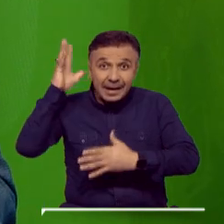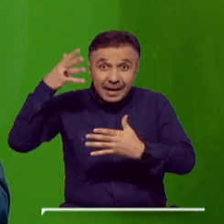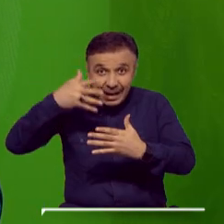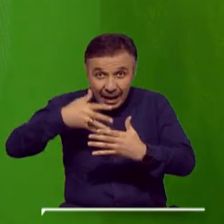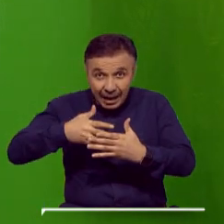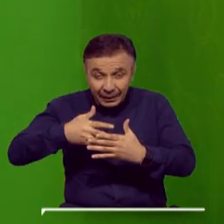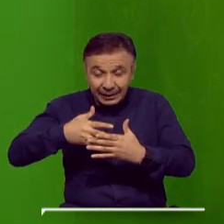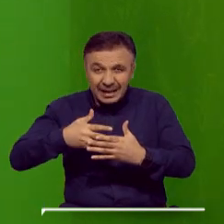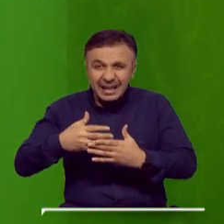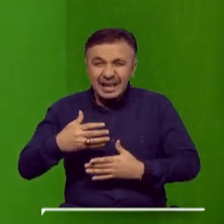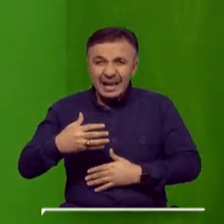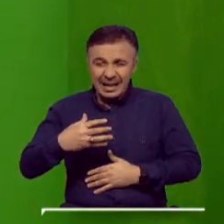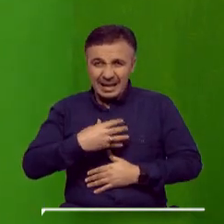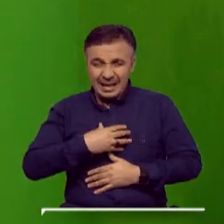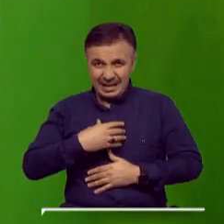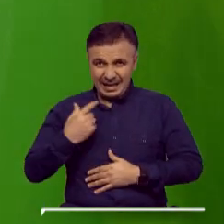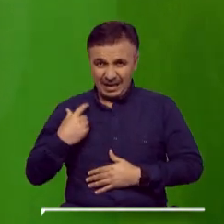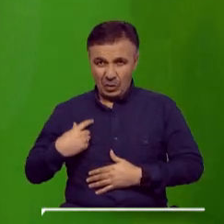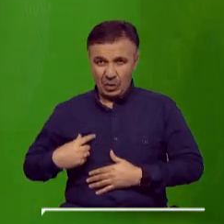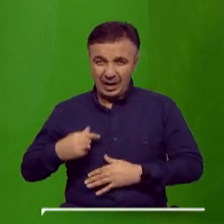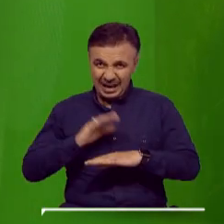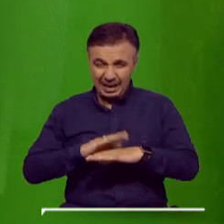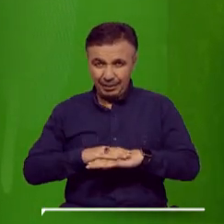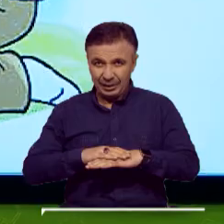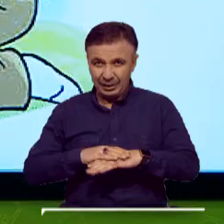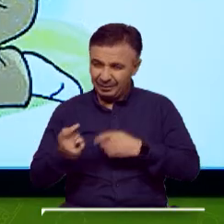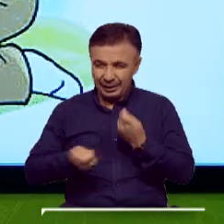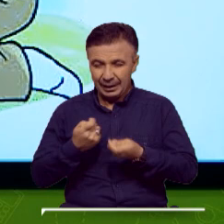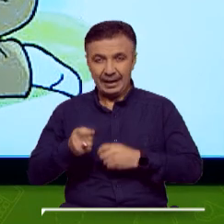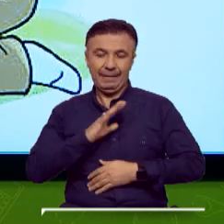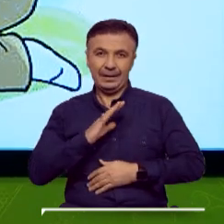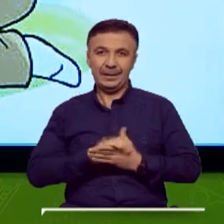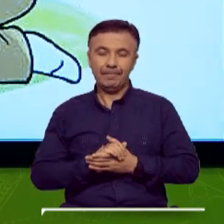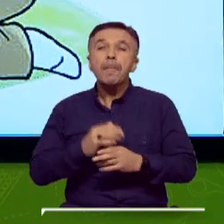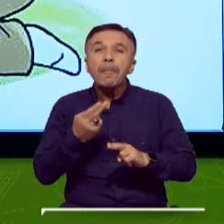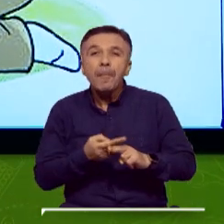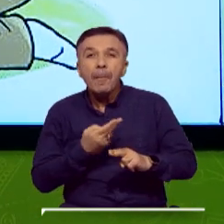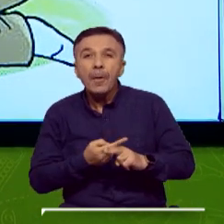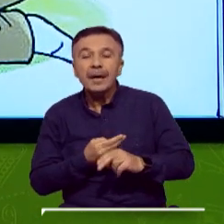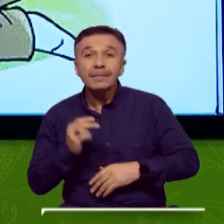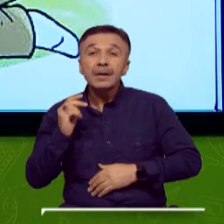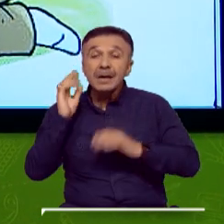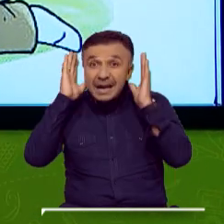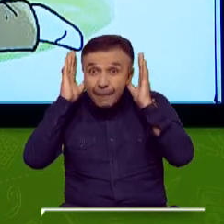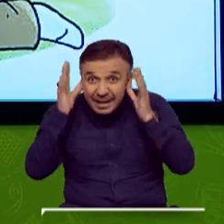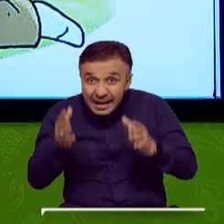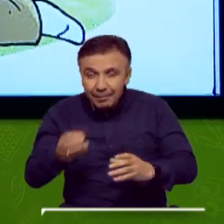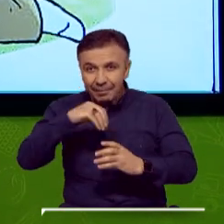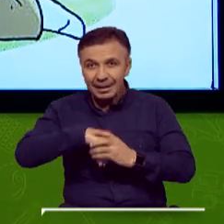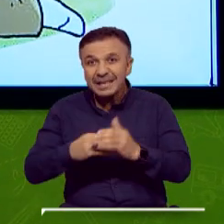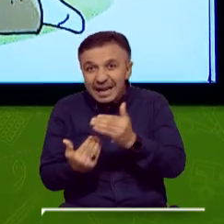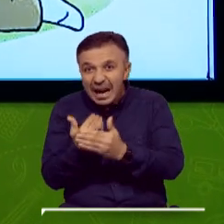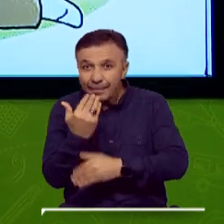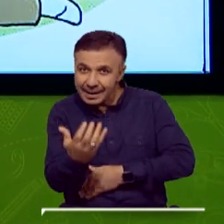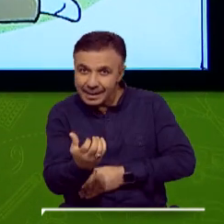ibadetlerin kendine göre yapılış şekli ve şartları vardır. Örneğin namaz kılmak için